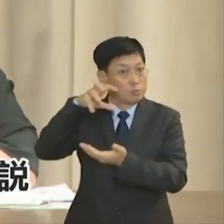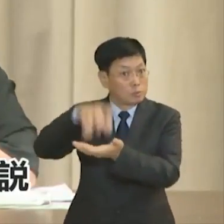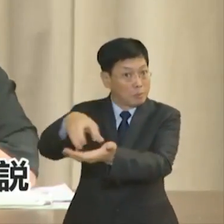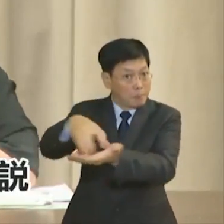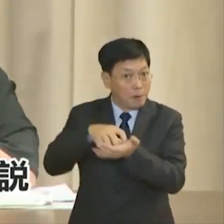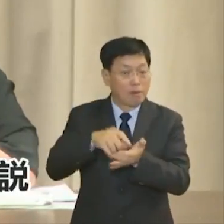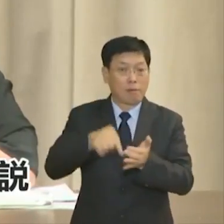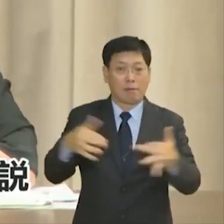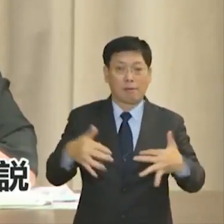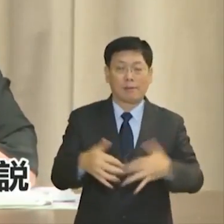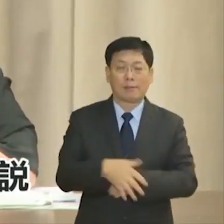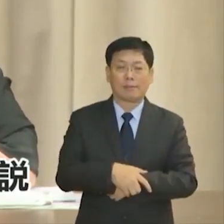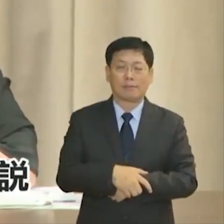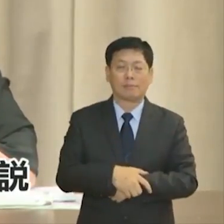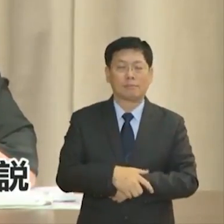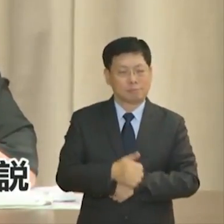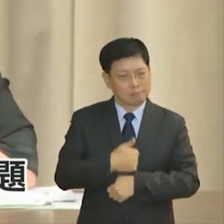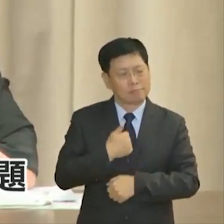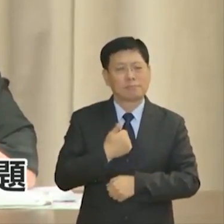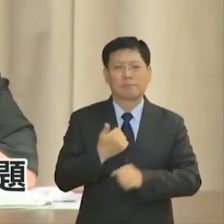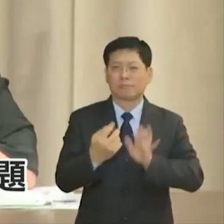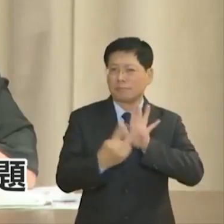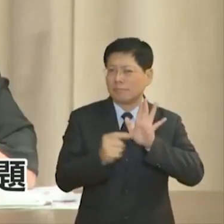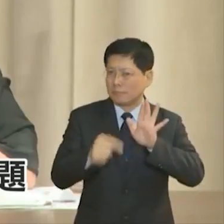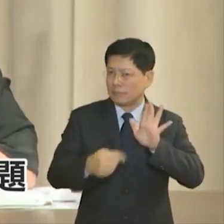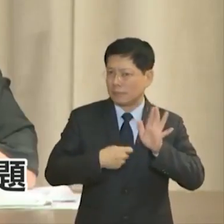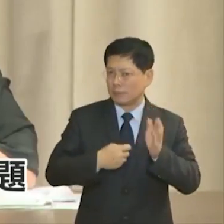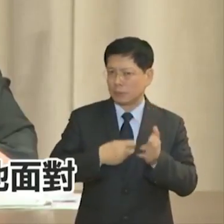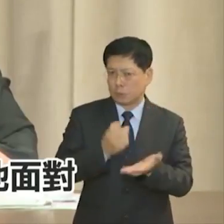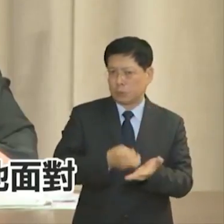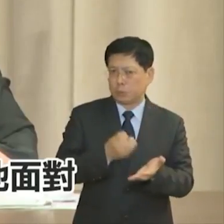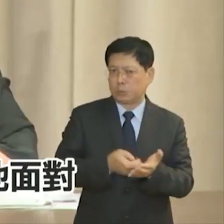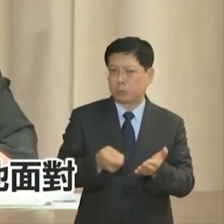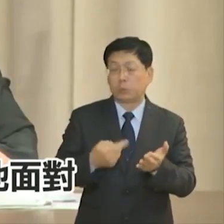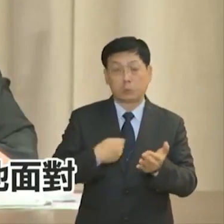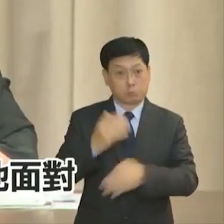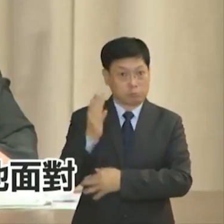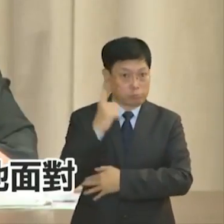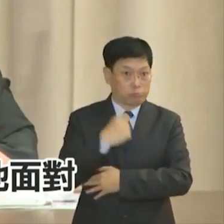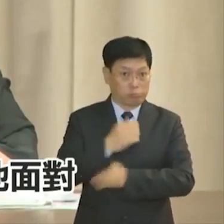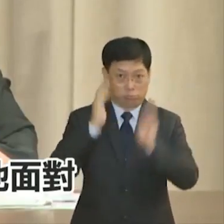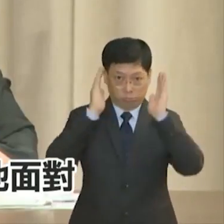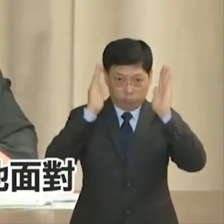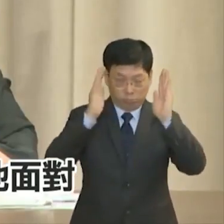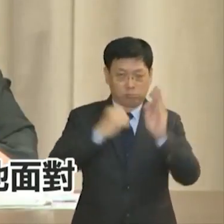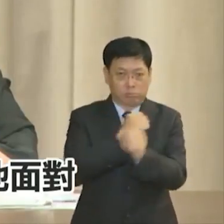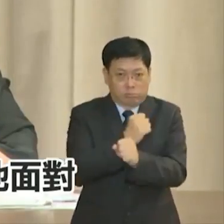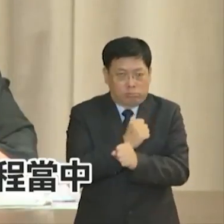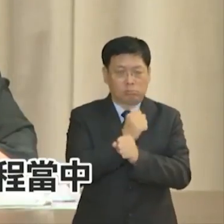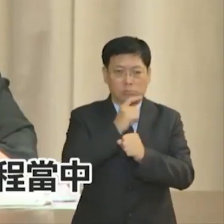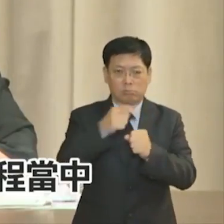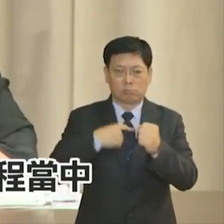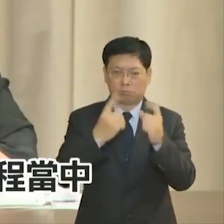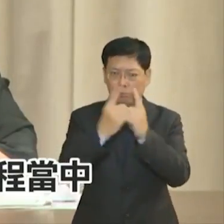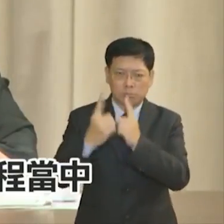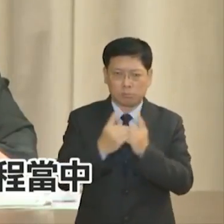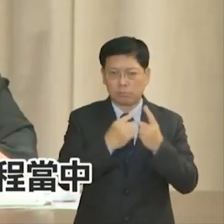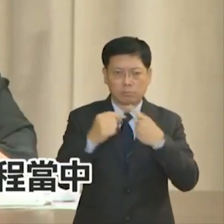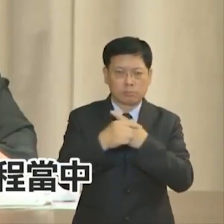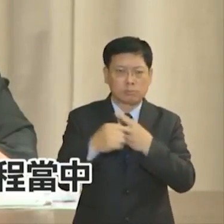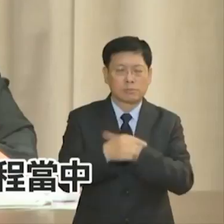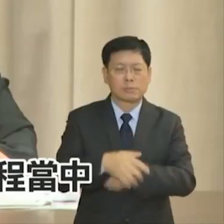目前这个议题，我们必须说，这是一个非常严肃的课题。我们的政府必须非常谨慎的面对。我们也希